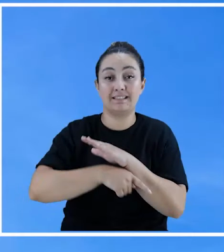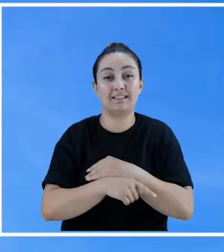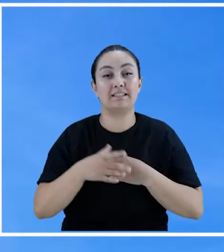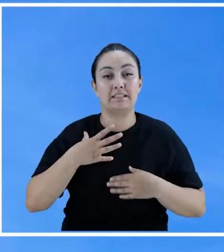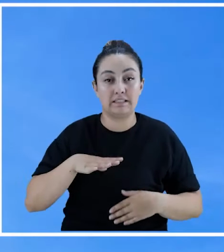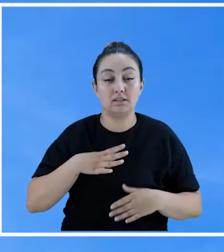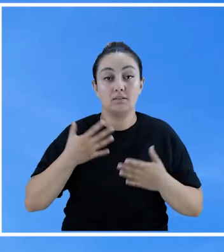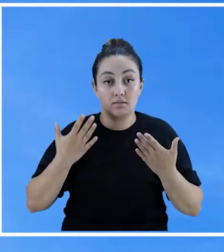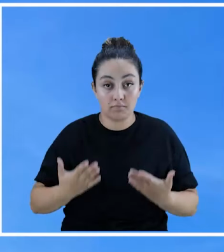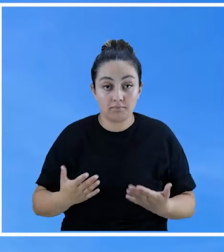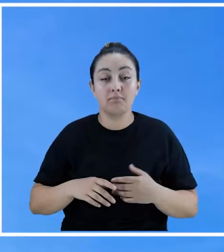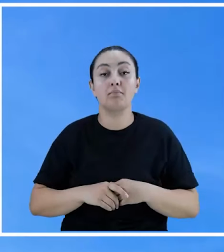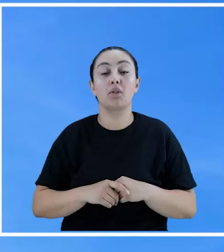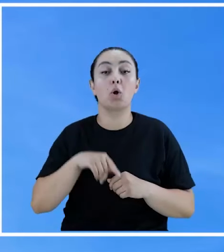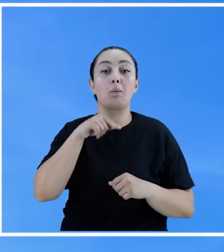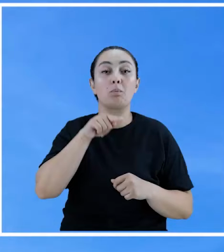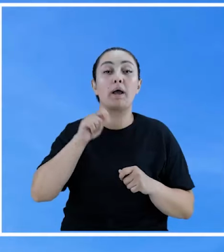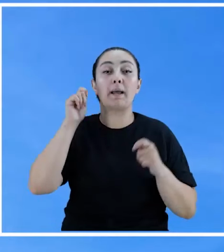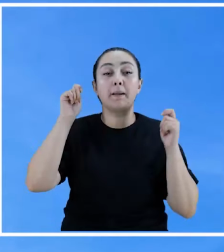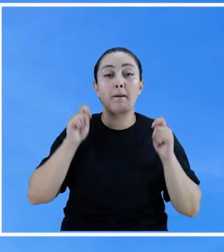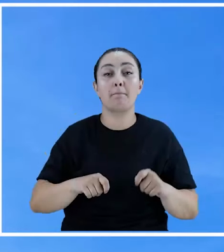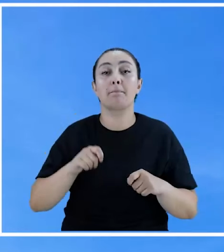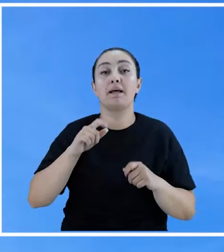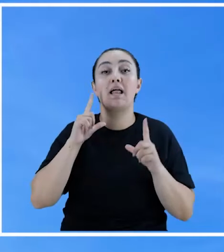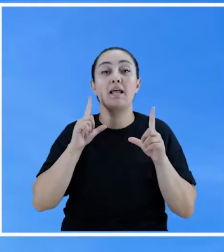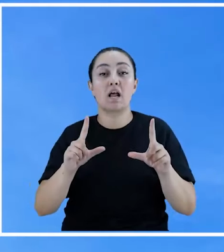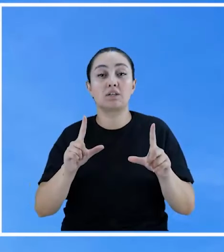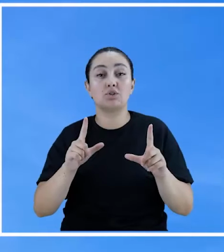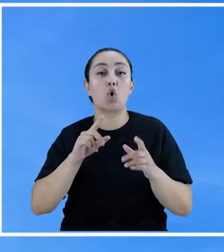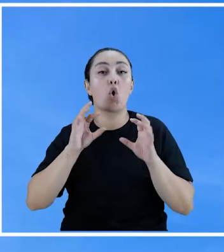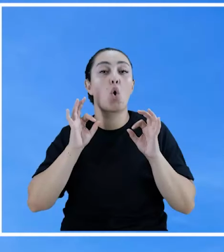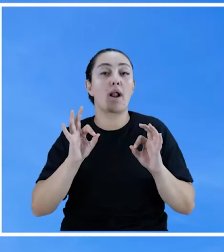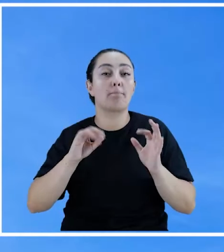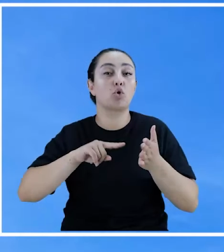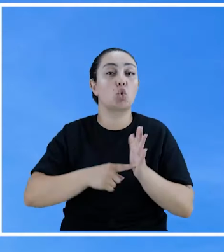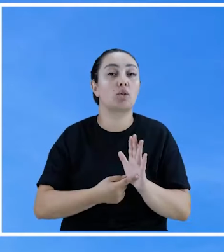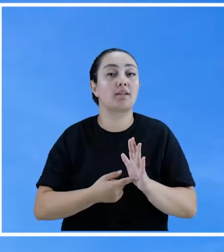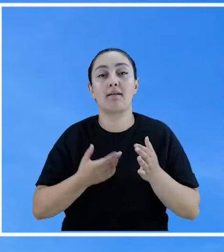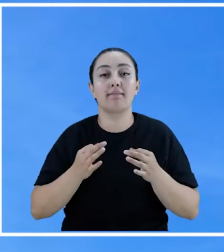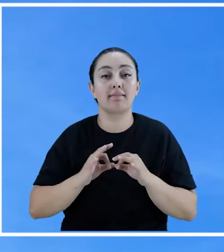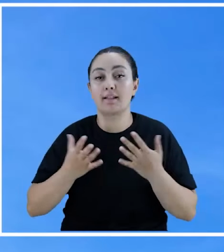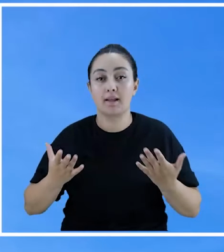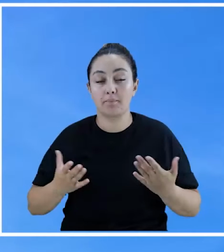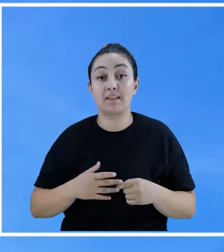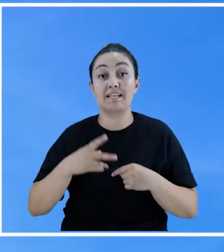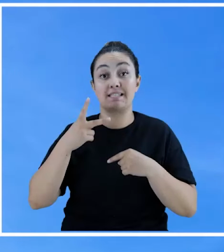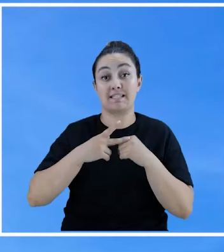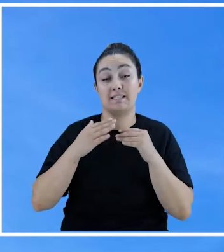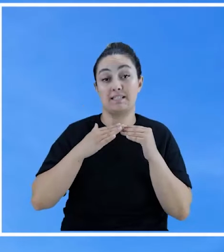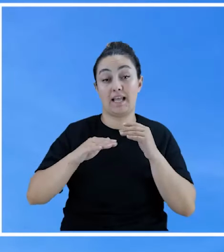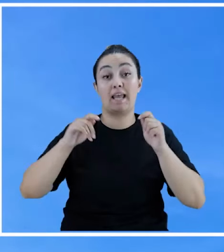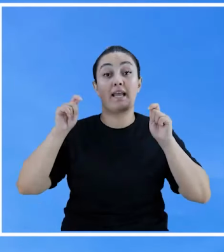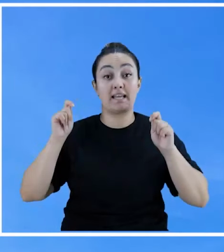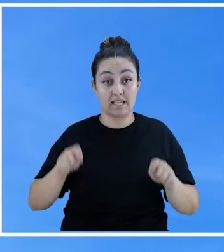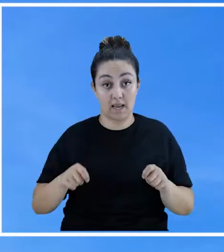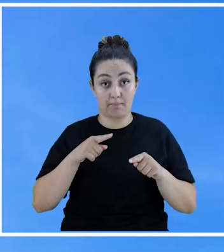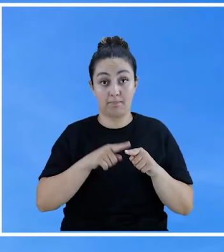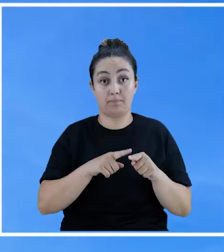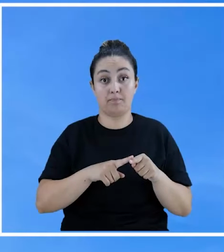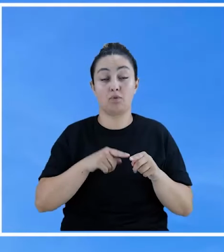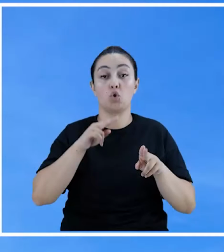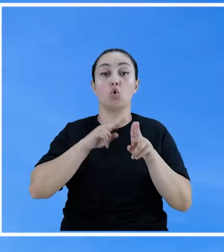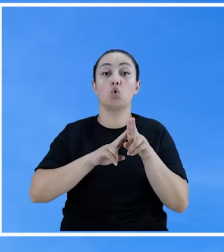inmek gerekirse zemin etüdü yapılırken dikkat edilmesi gereken önemli noktalar nelerdir? Zemin etüdü